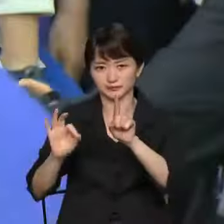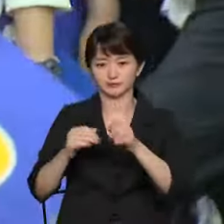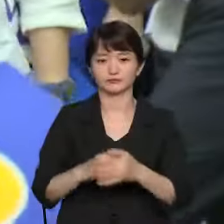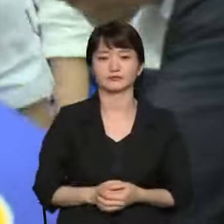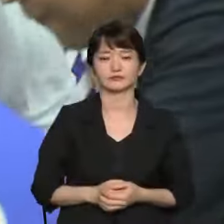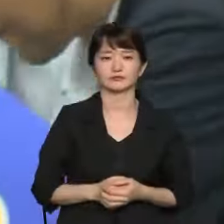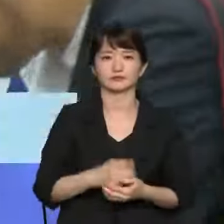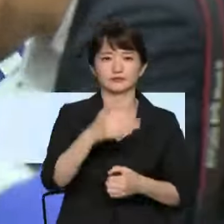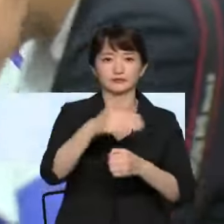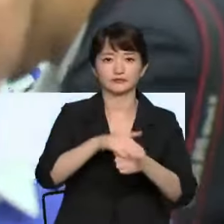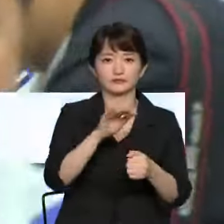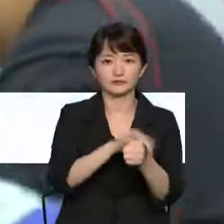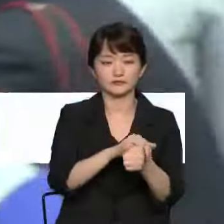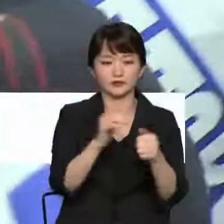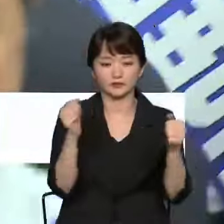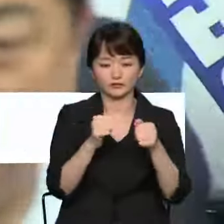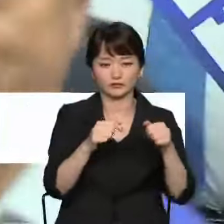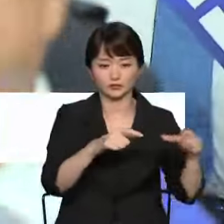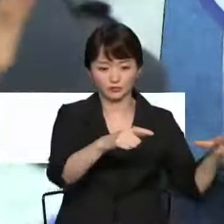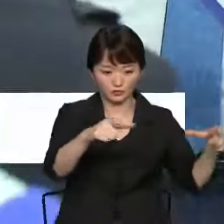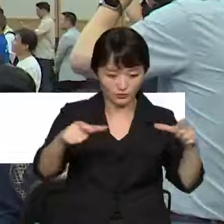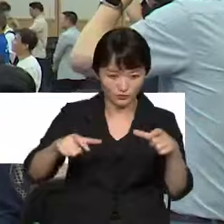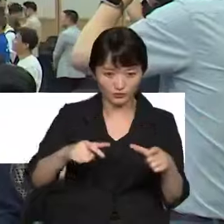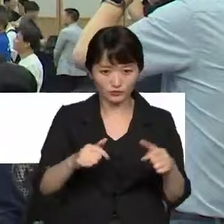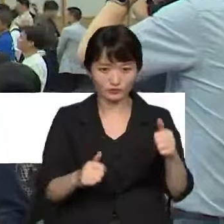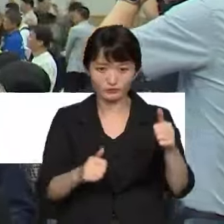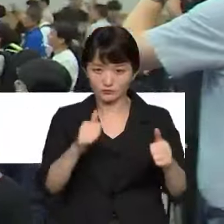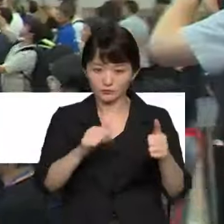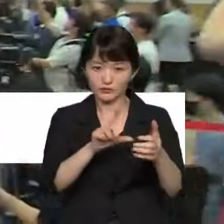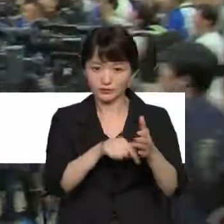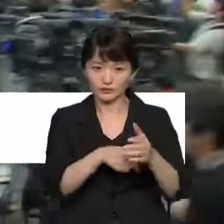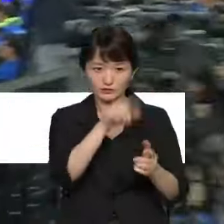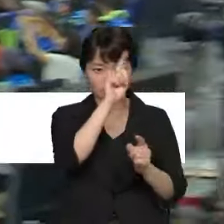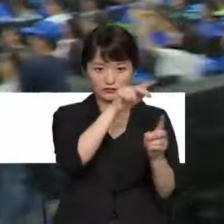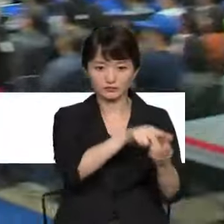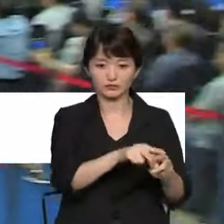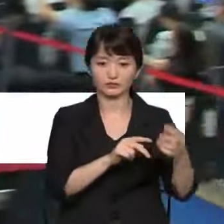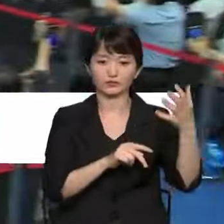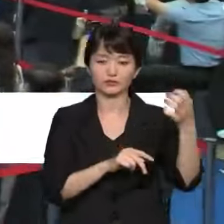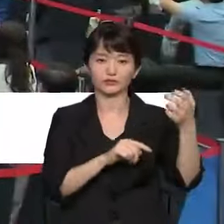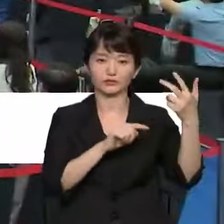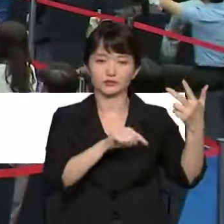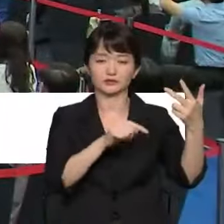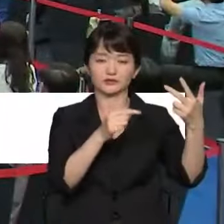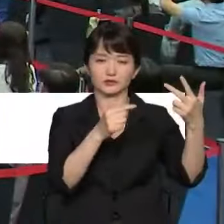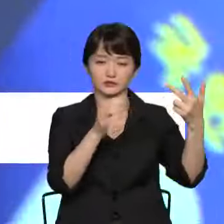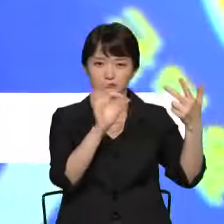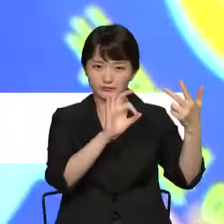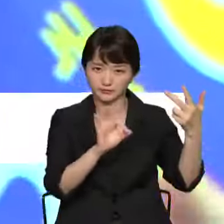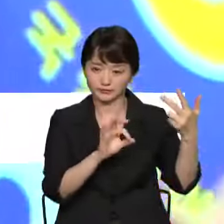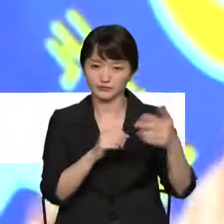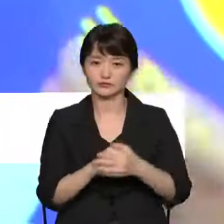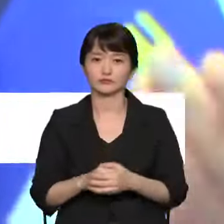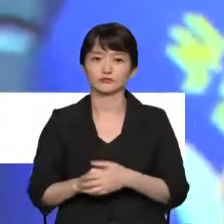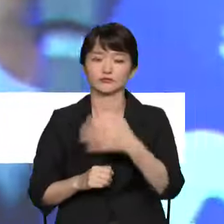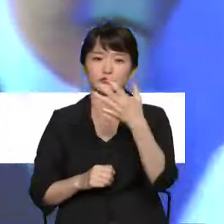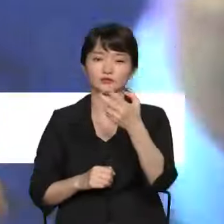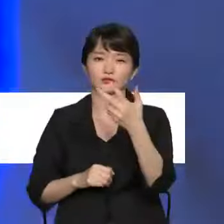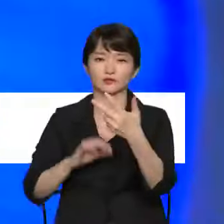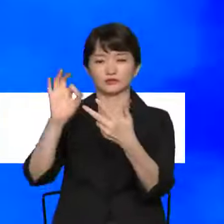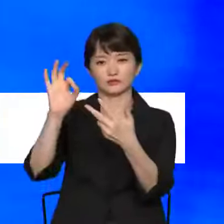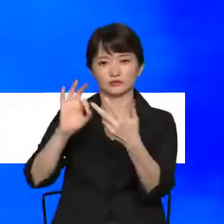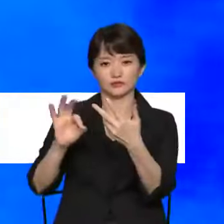대구 경북 지역 경선에서도 이 후보는 각각 94.73%와 93.97%의